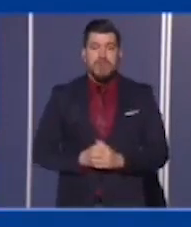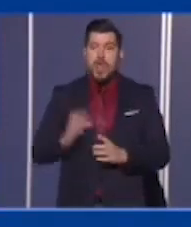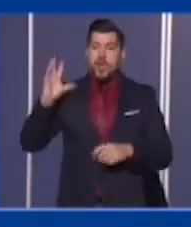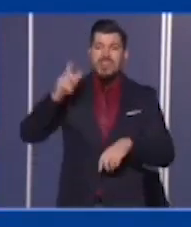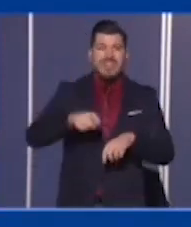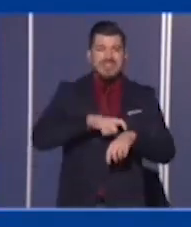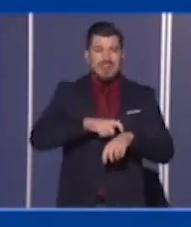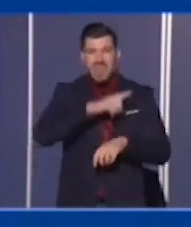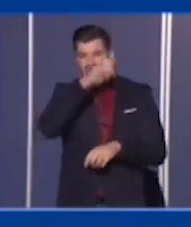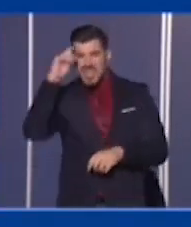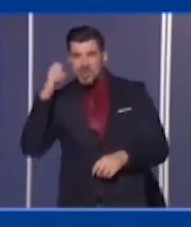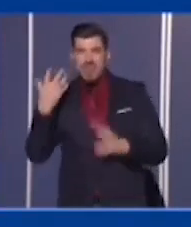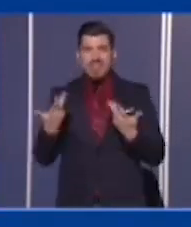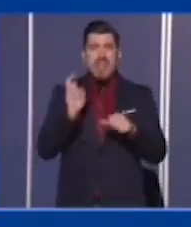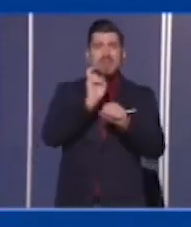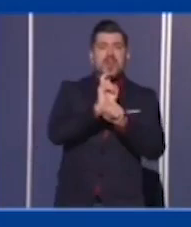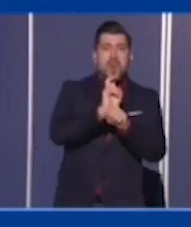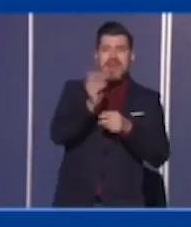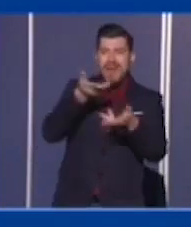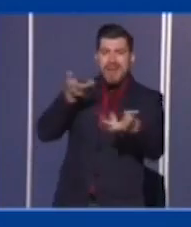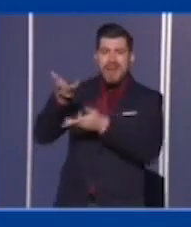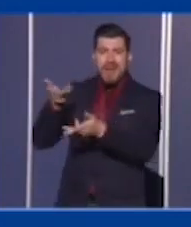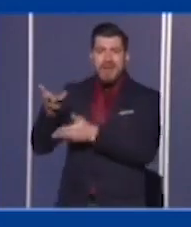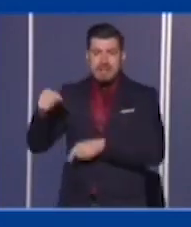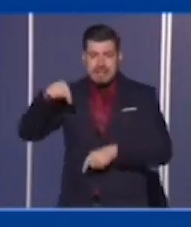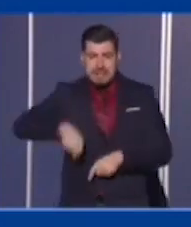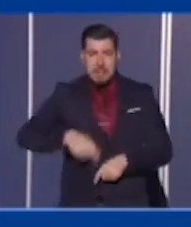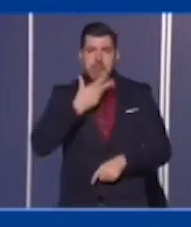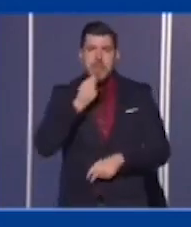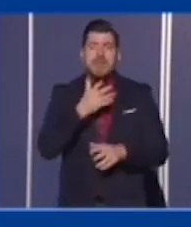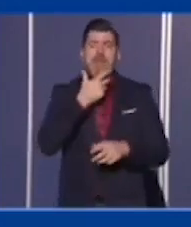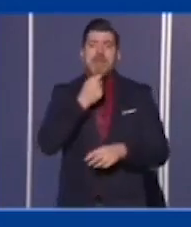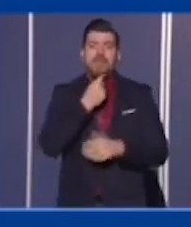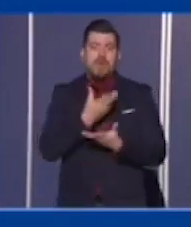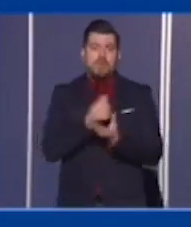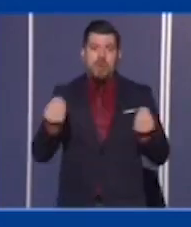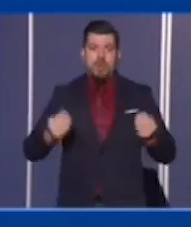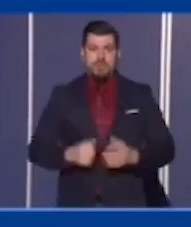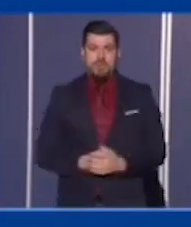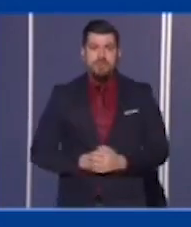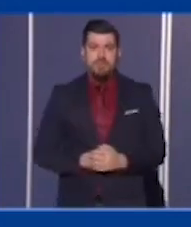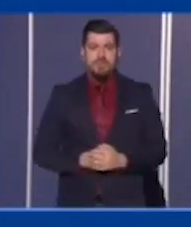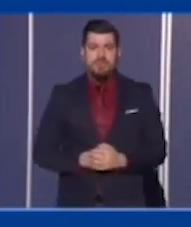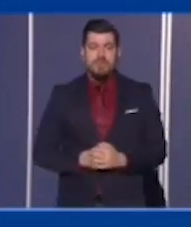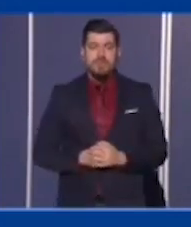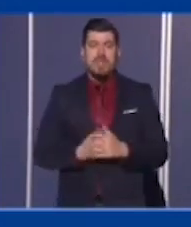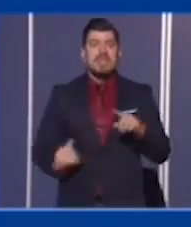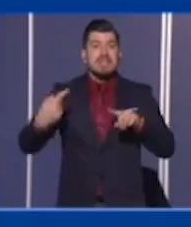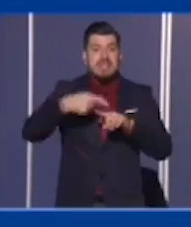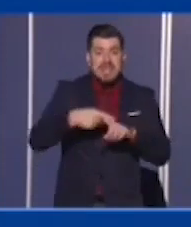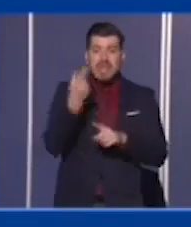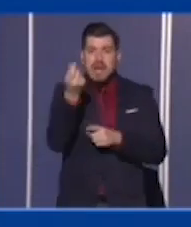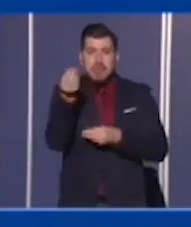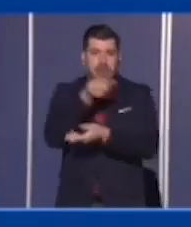διαχείριση μεγάλου όγκου δεδομένων για τα πληροφορικά συστήματα είναι σήμερα μια πραγματικότητα. Τέλος, οι χρηματικές